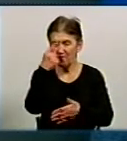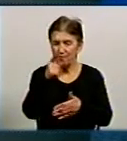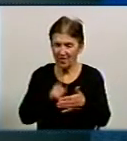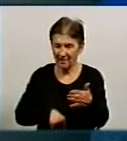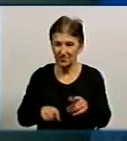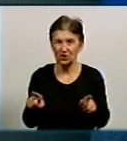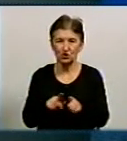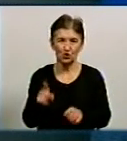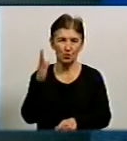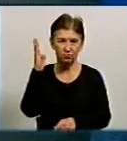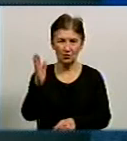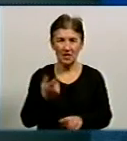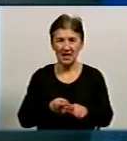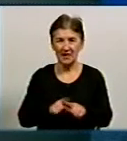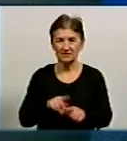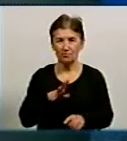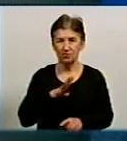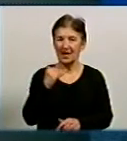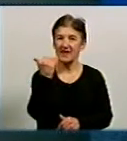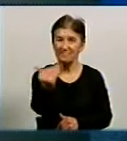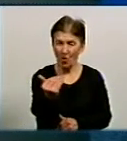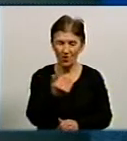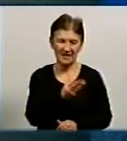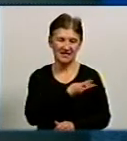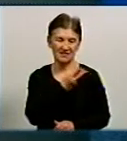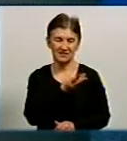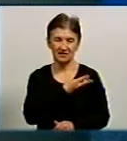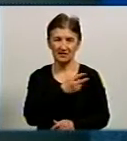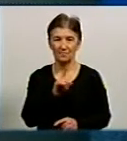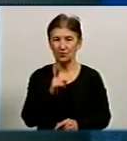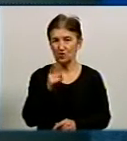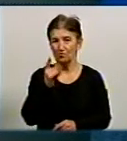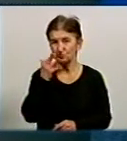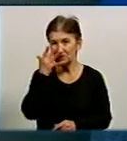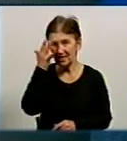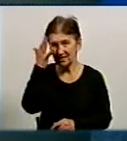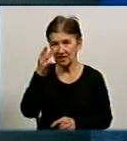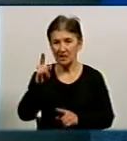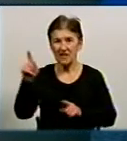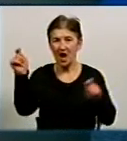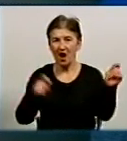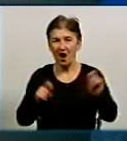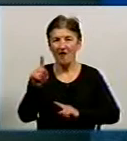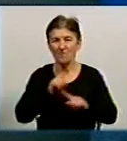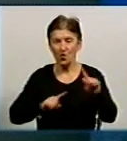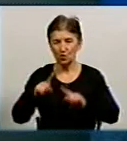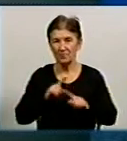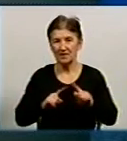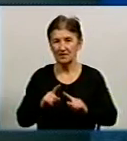тому числі була моя ініціатива, тому що ідея була взята саме на форумі громадських бюджетів.